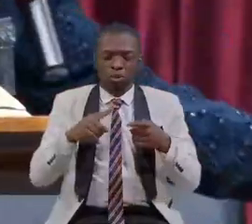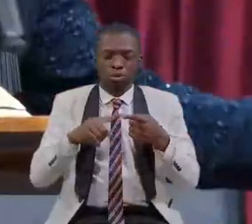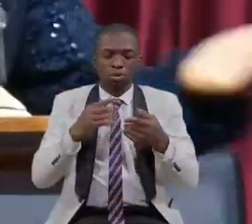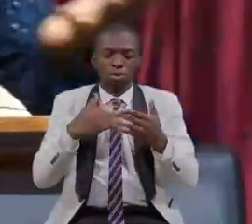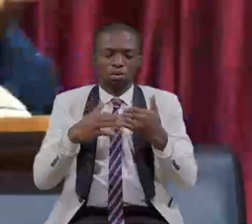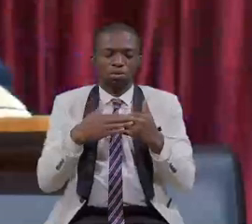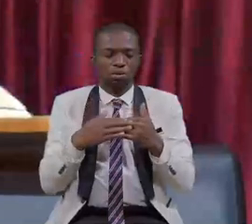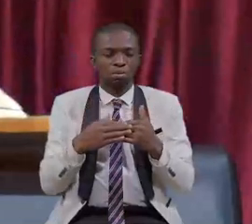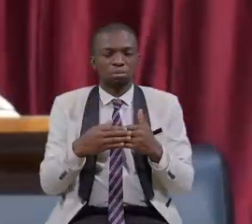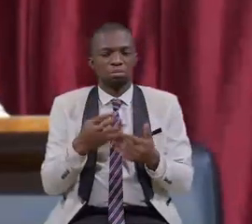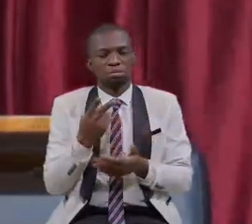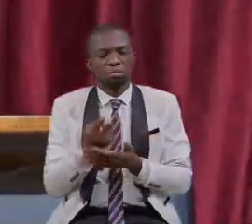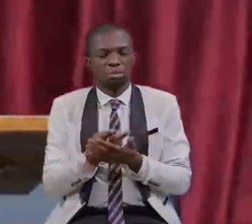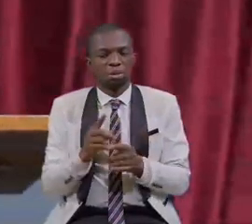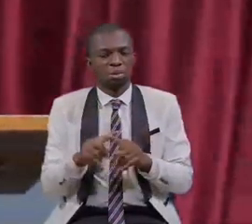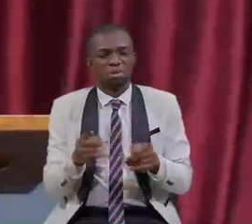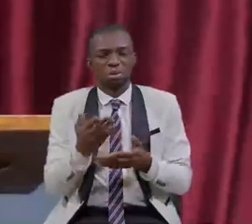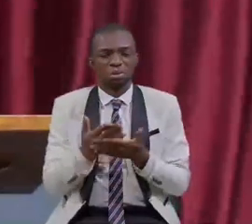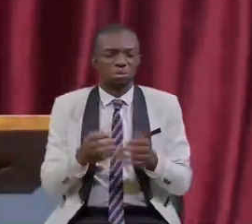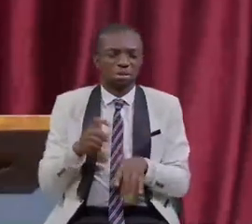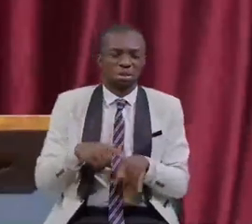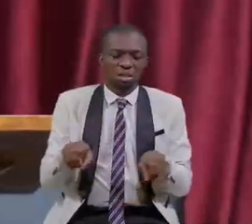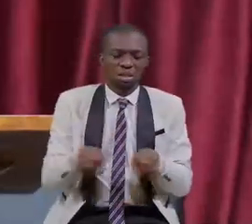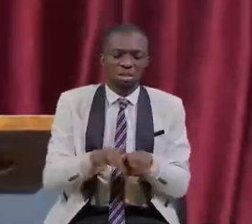Mais parfois, comme des enfants dans la famille,